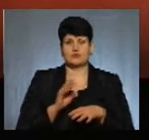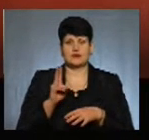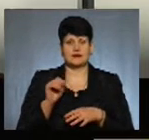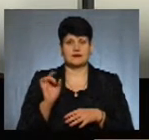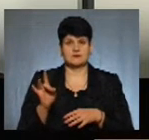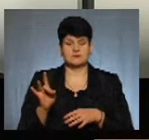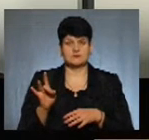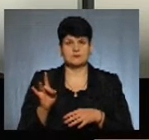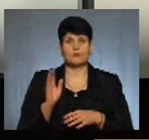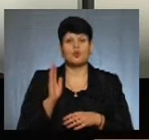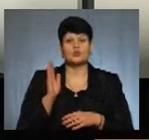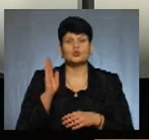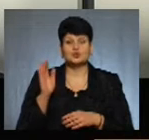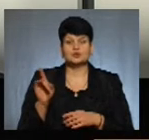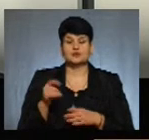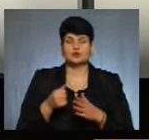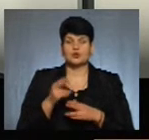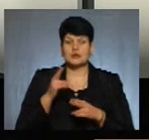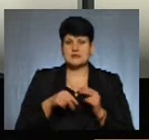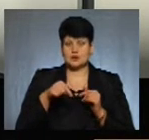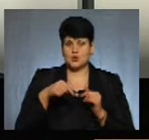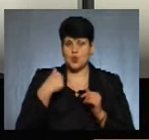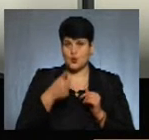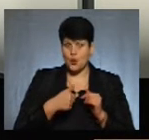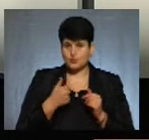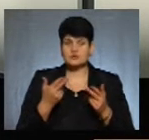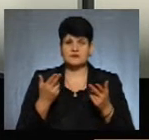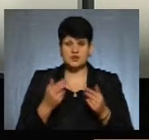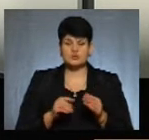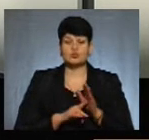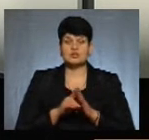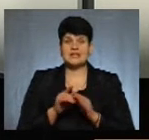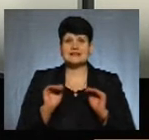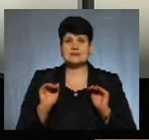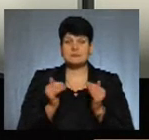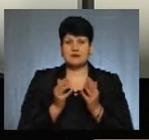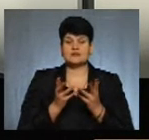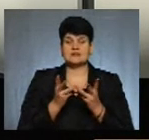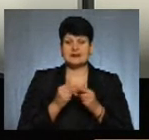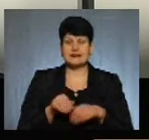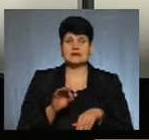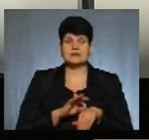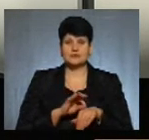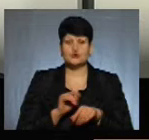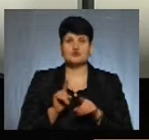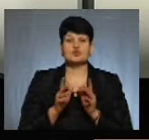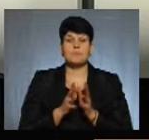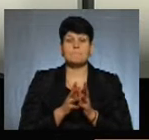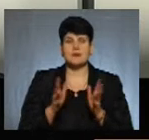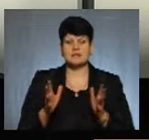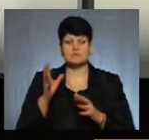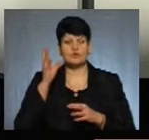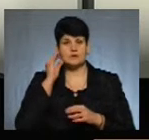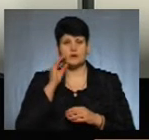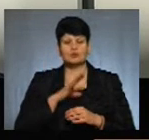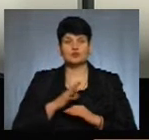кір? Ну, прогнозуємо, що уже до кінця цього року, звичайно, почне зменшуватись кількість хворих, що все ж таки максимум, вважаємо,